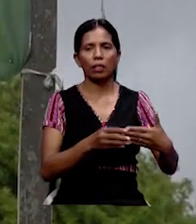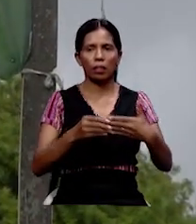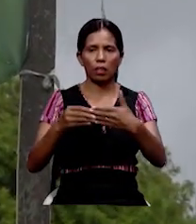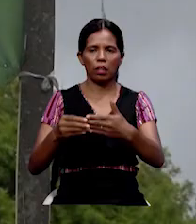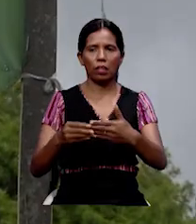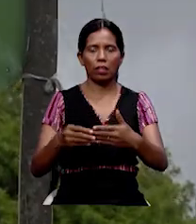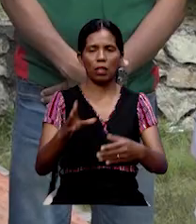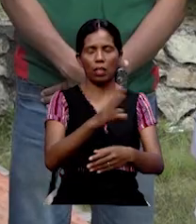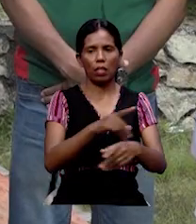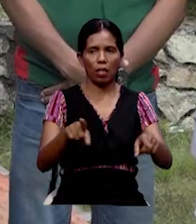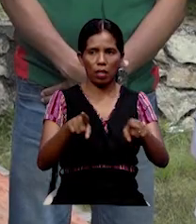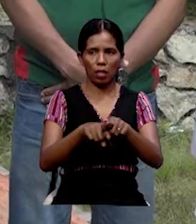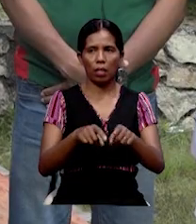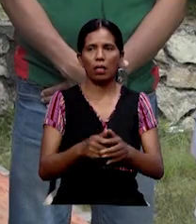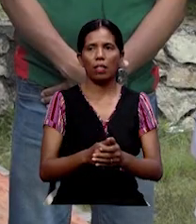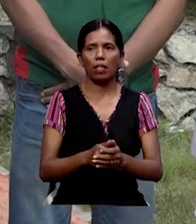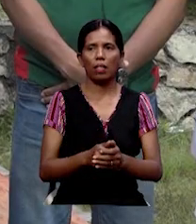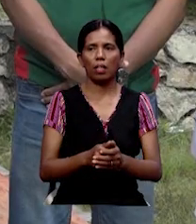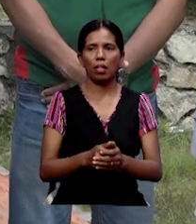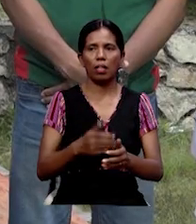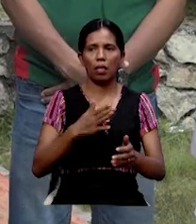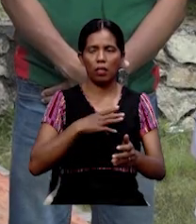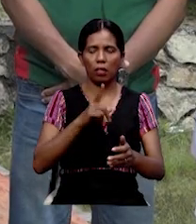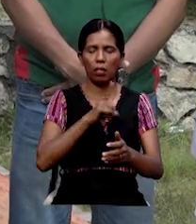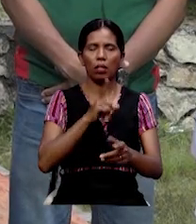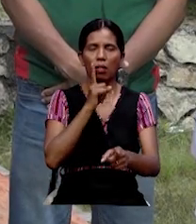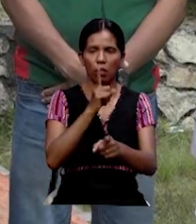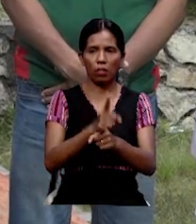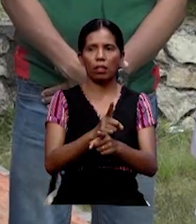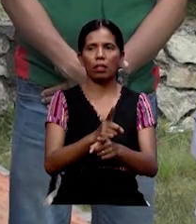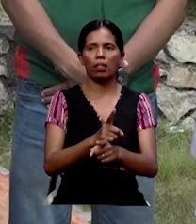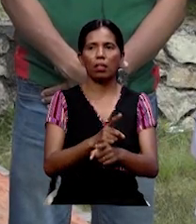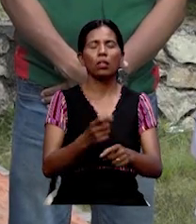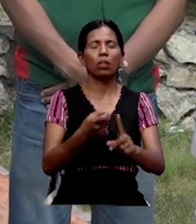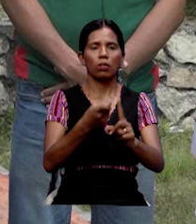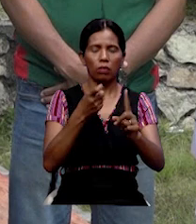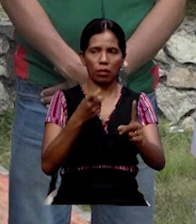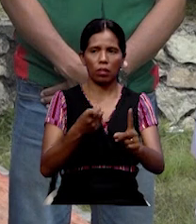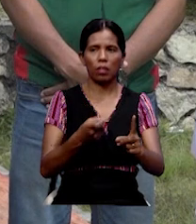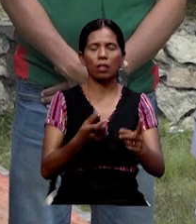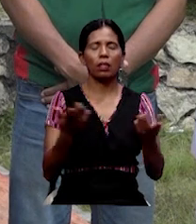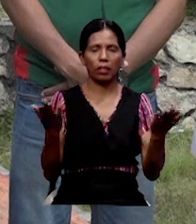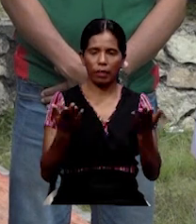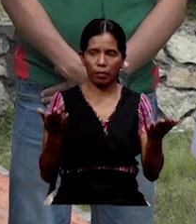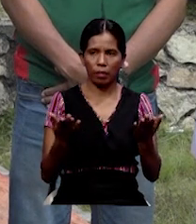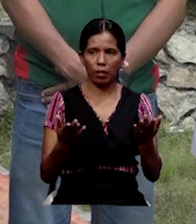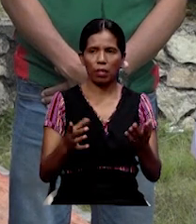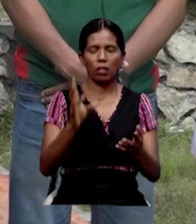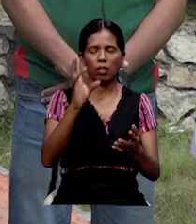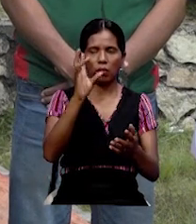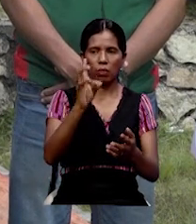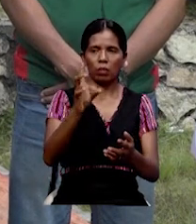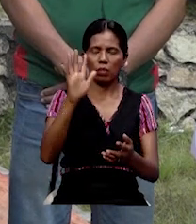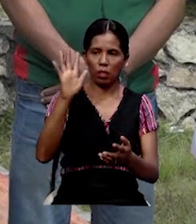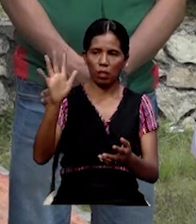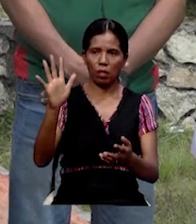Santo Antonio nian. Mesosia haunia lara hudin laos duni, mais husi idanebe maka 75 to